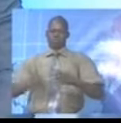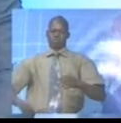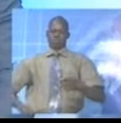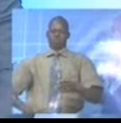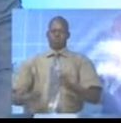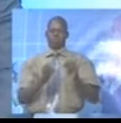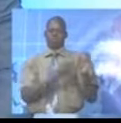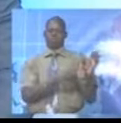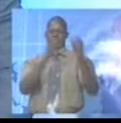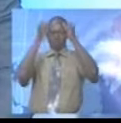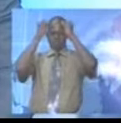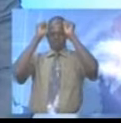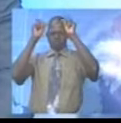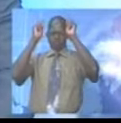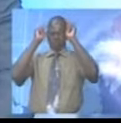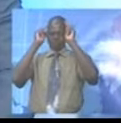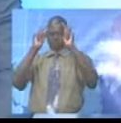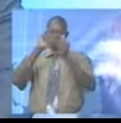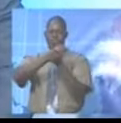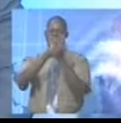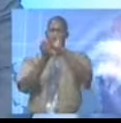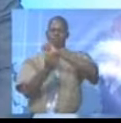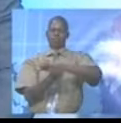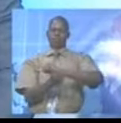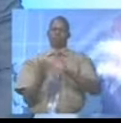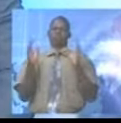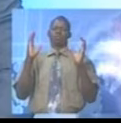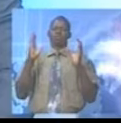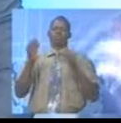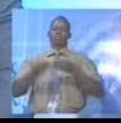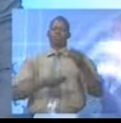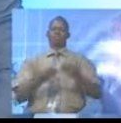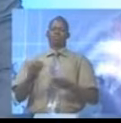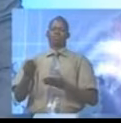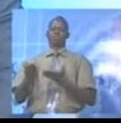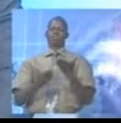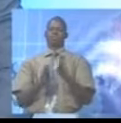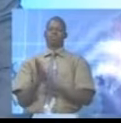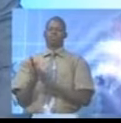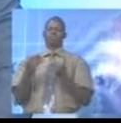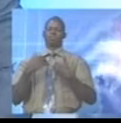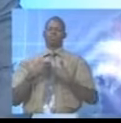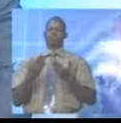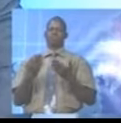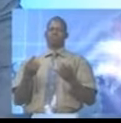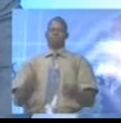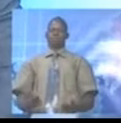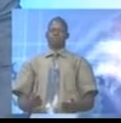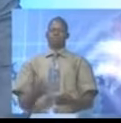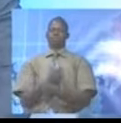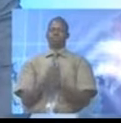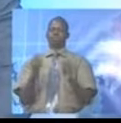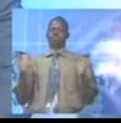de l'UQA hier au professeur Georges Savadogo. La cérémonie de passation de service s'est déroulée dans une ambiance fort détendue et une